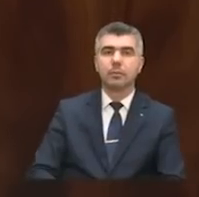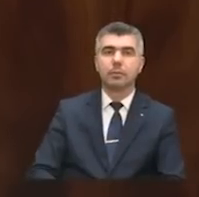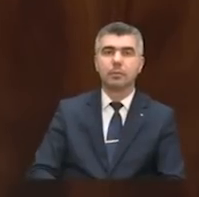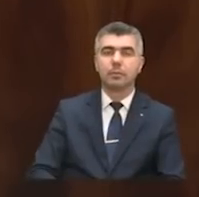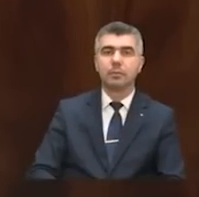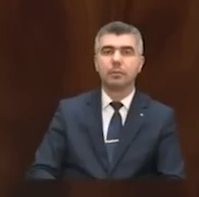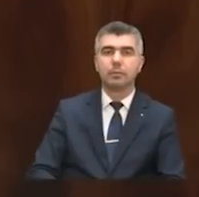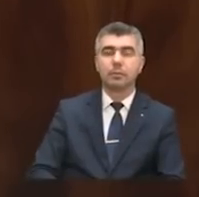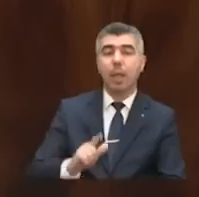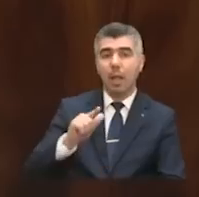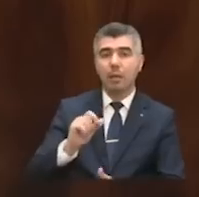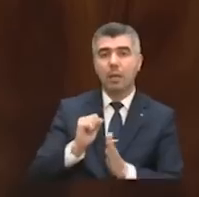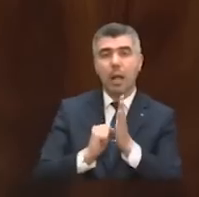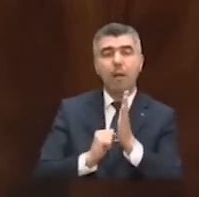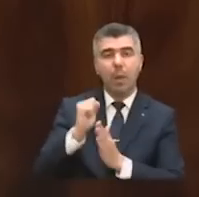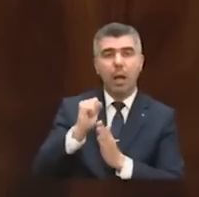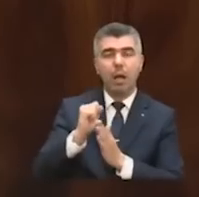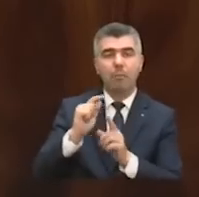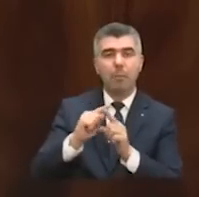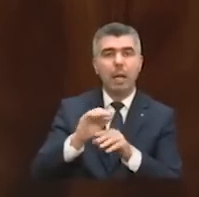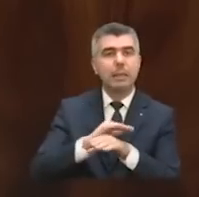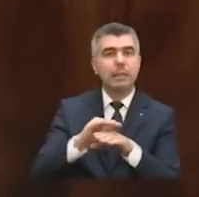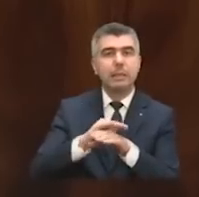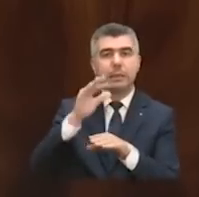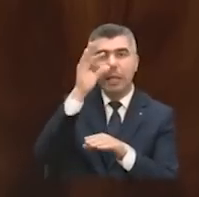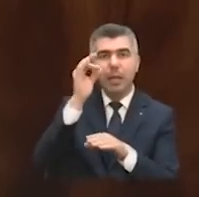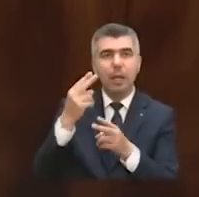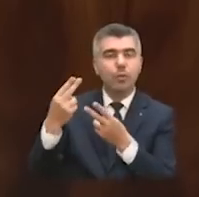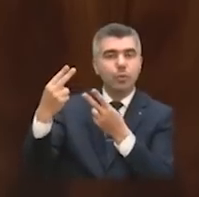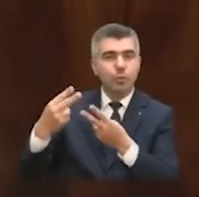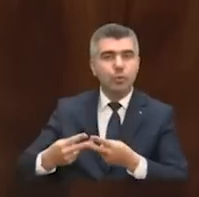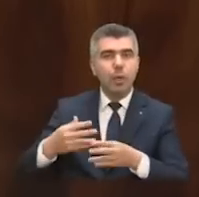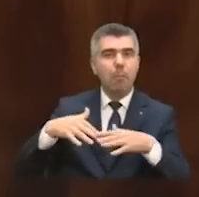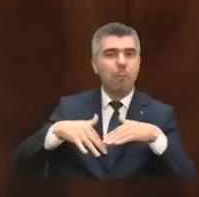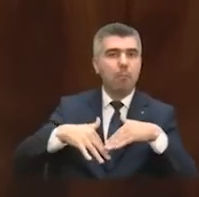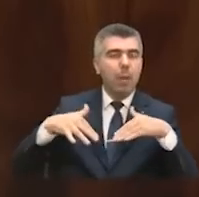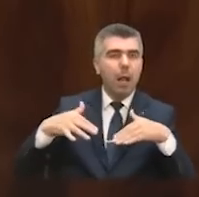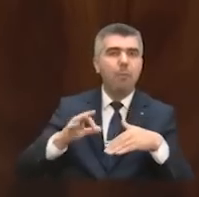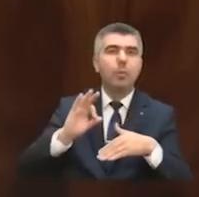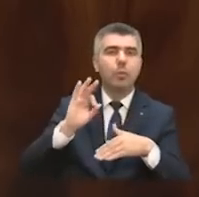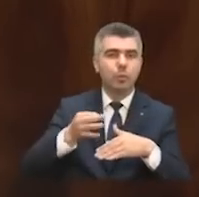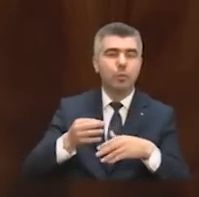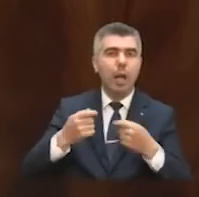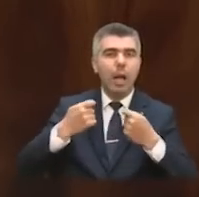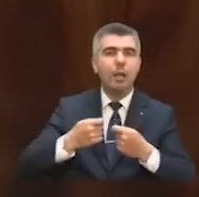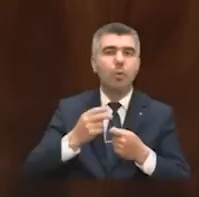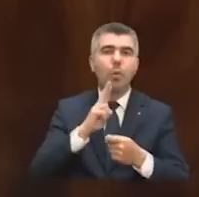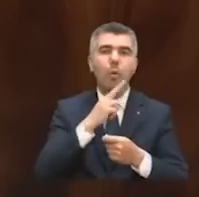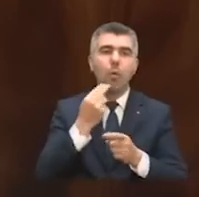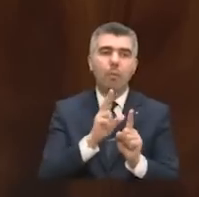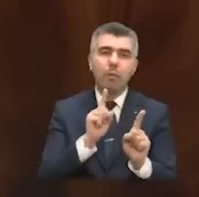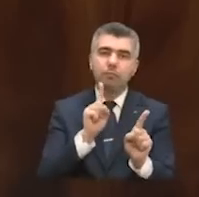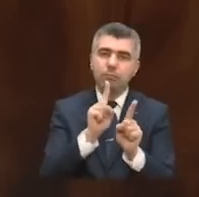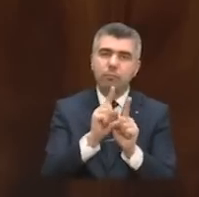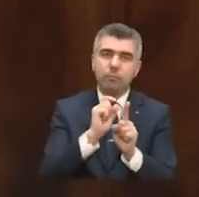تقدر تربح نقاط سياسية بلي تجي اليوم قدام البرلمان وقدام رئيس الحكومة